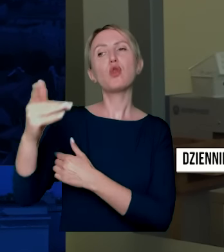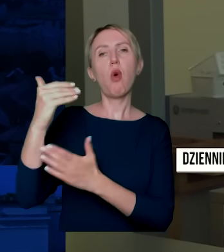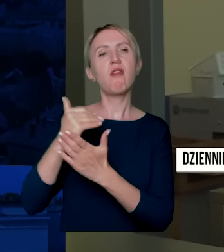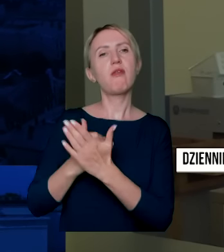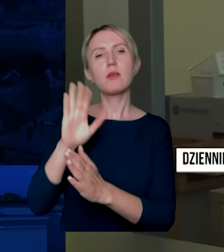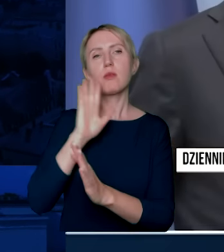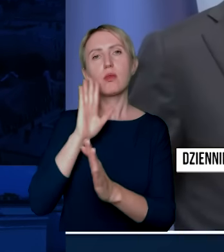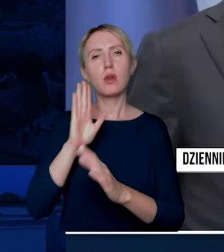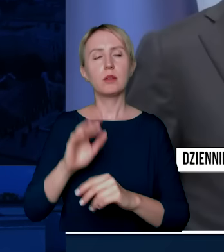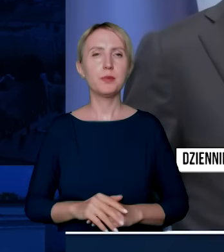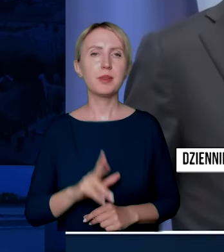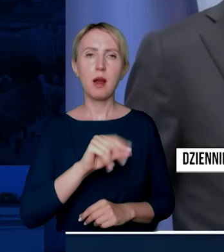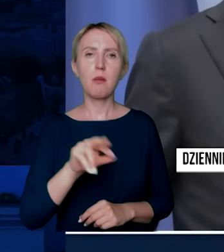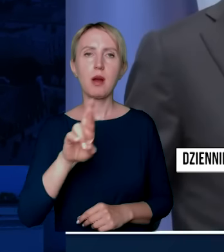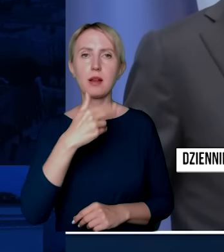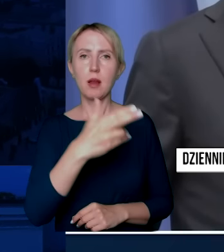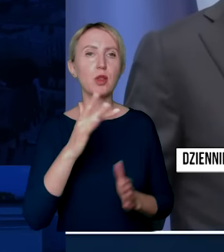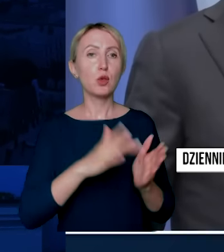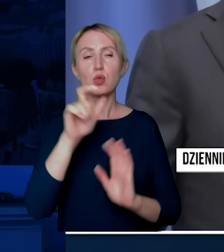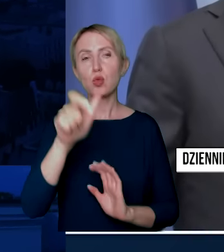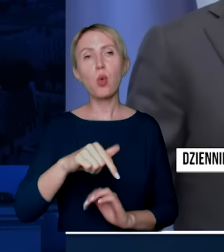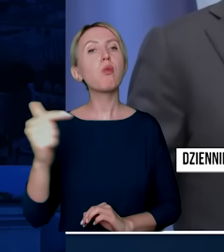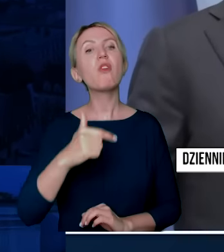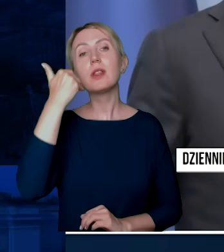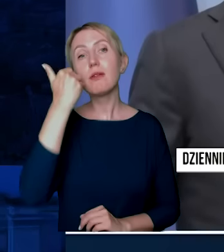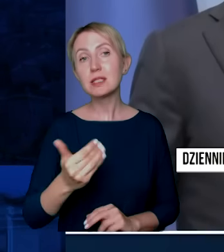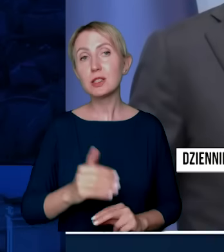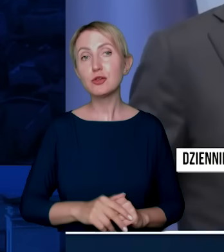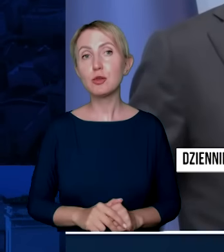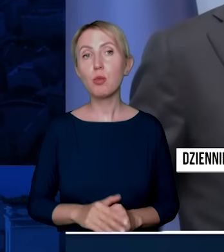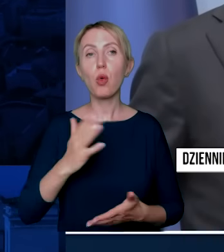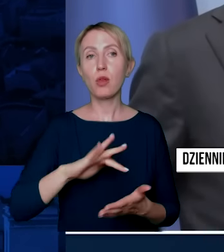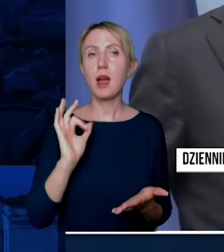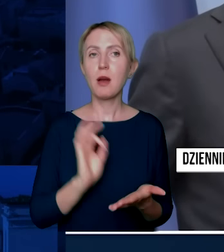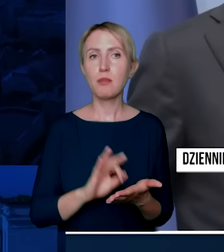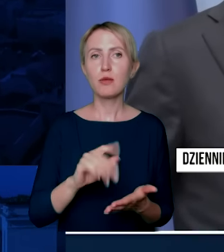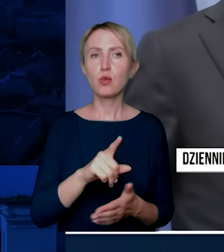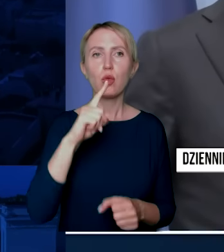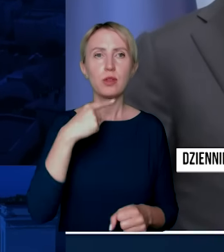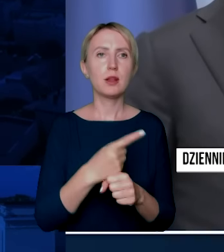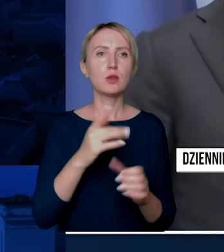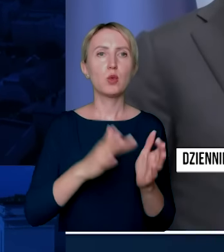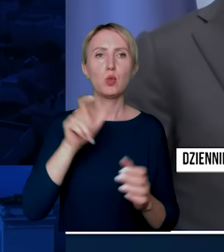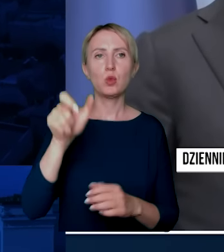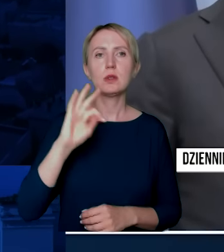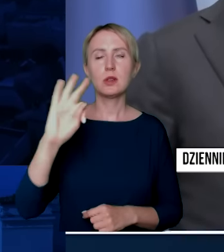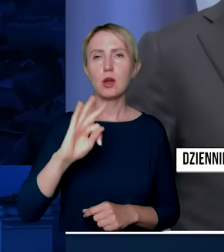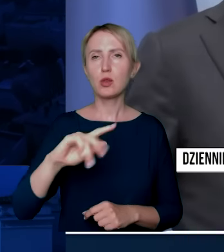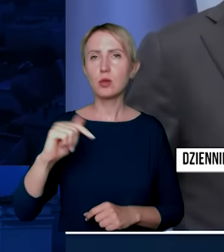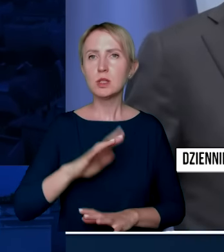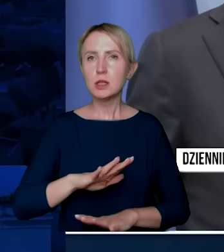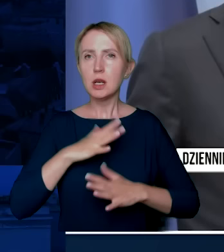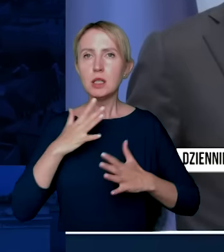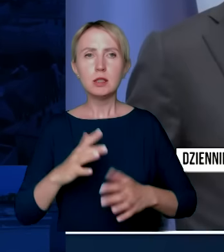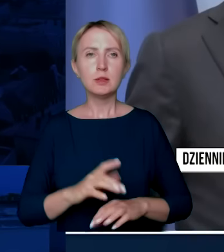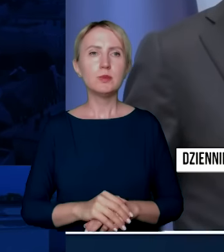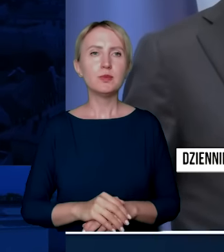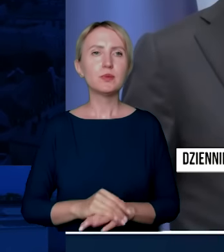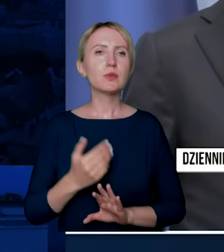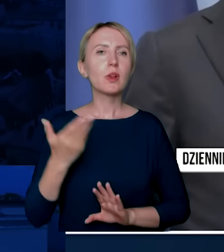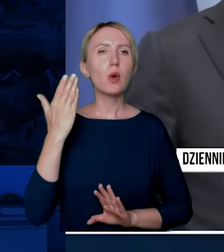cały KPRM, i sam Donald Tusk powinni się wstydzić, bo bez wątpienia to była decyzja Donalda Tuska. Musiał tak się wściec po ostatnich naszych